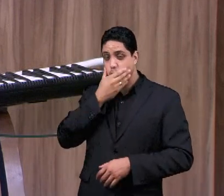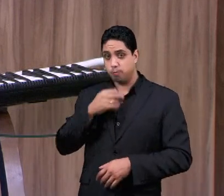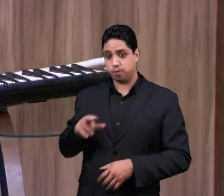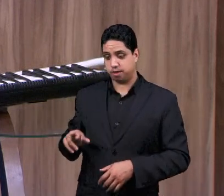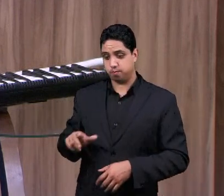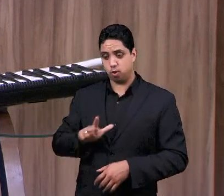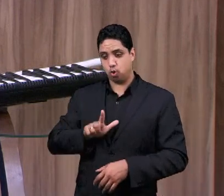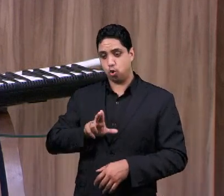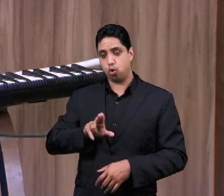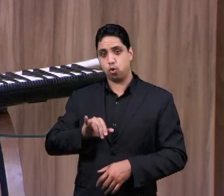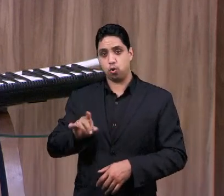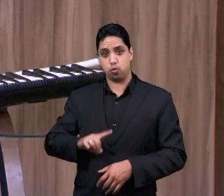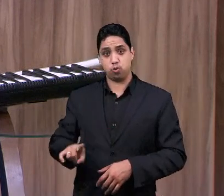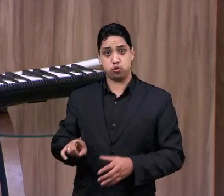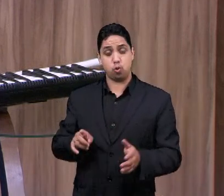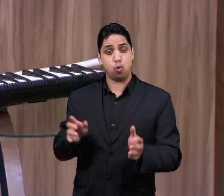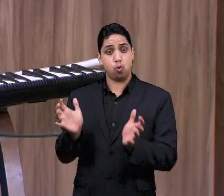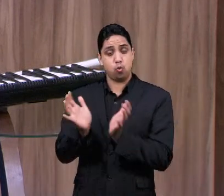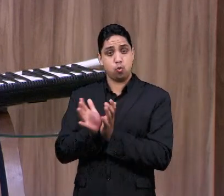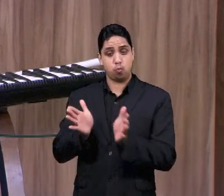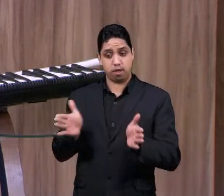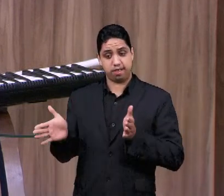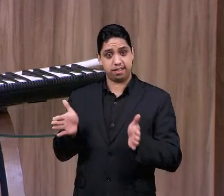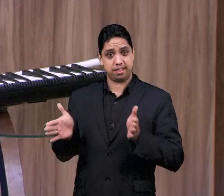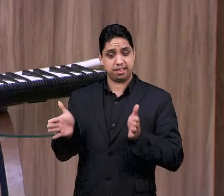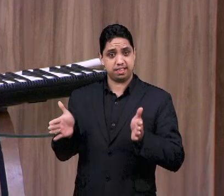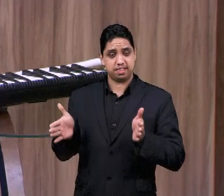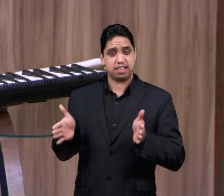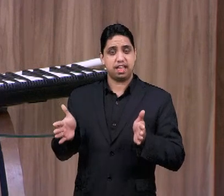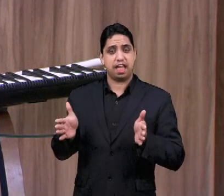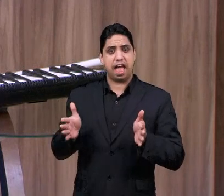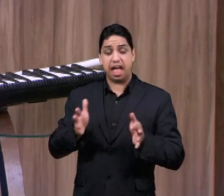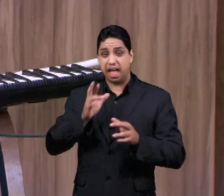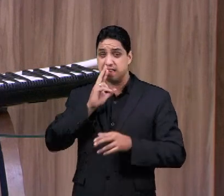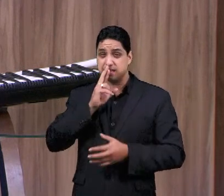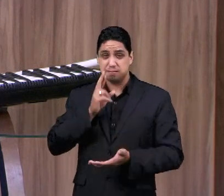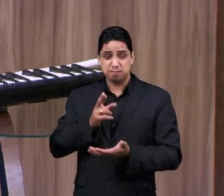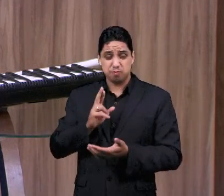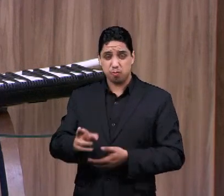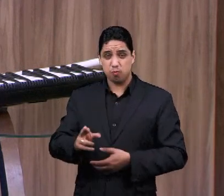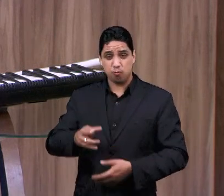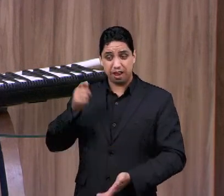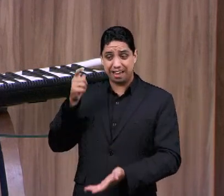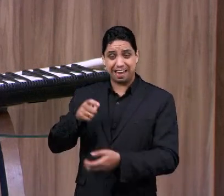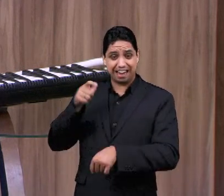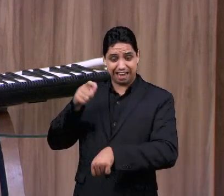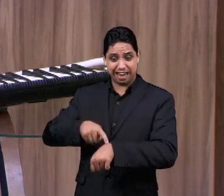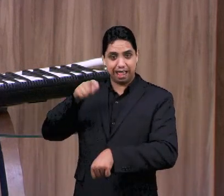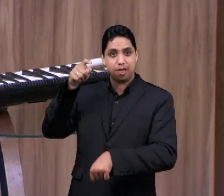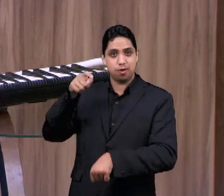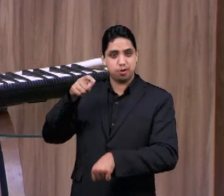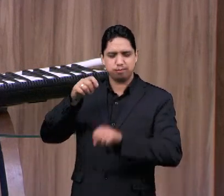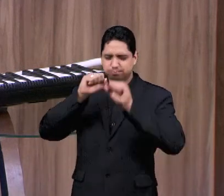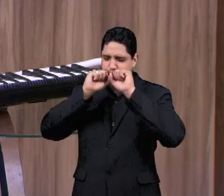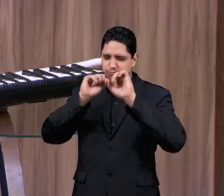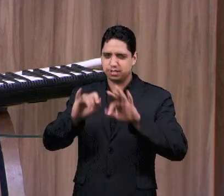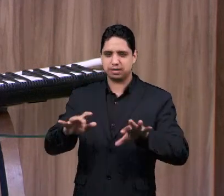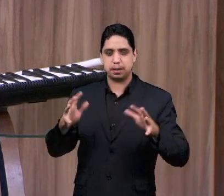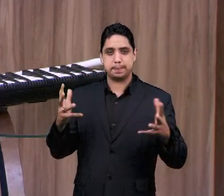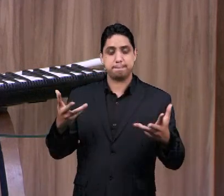David dans le groupe d'accessibilité. Et la réponse a été immédiate. Quelle bénédiction